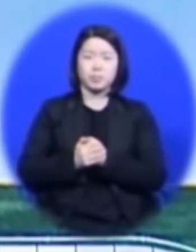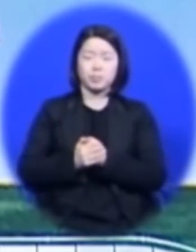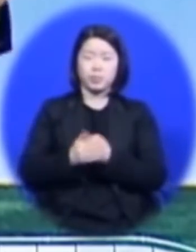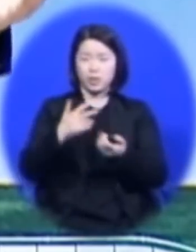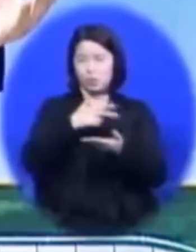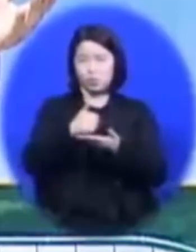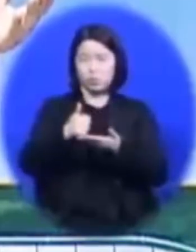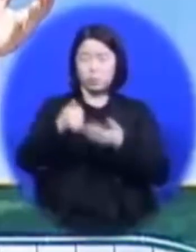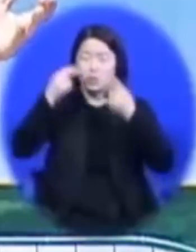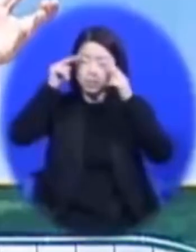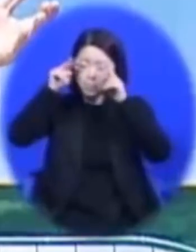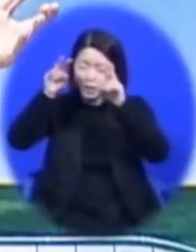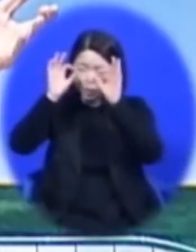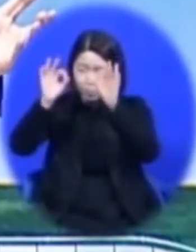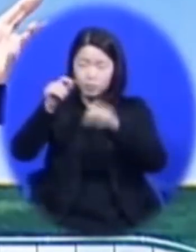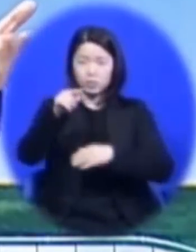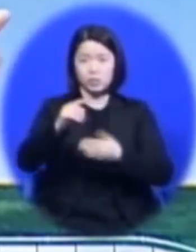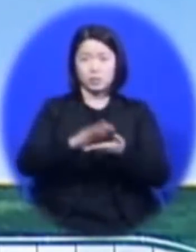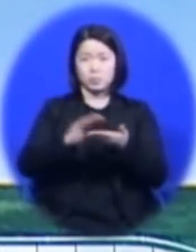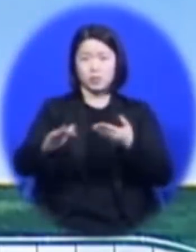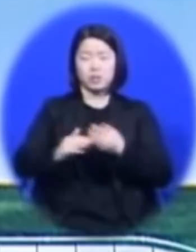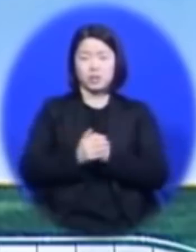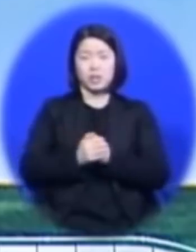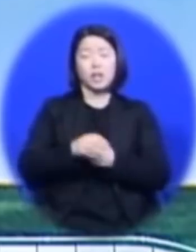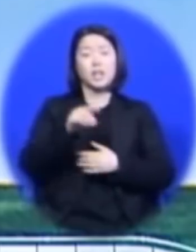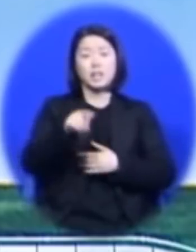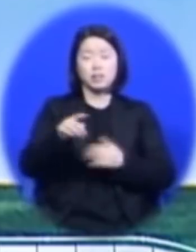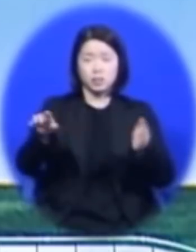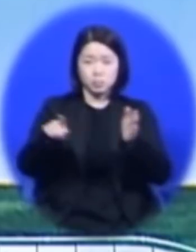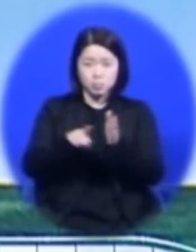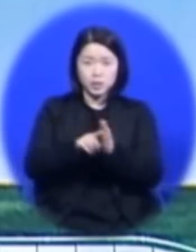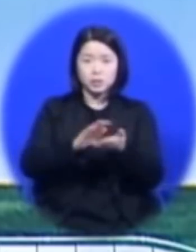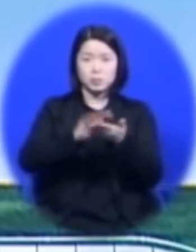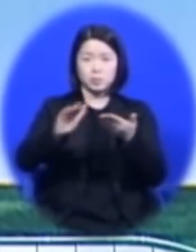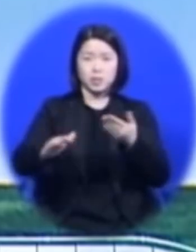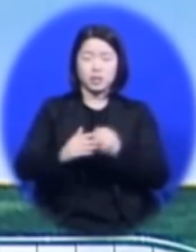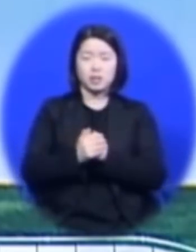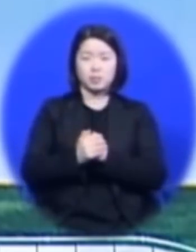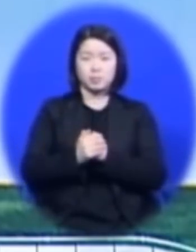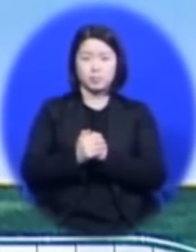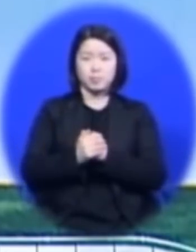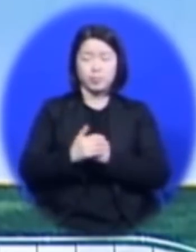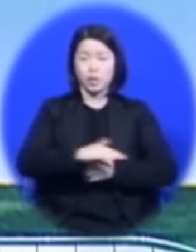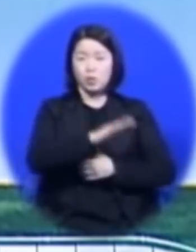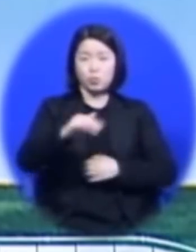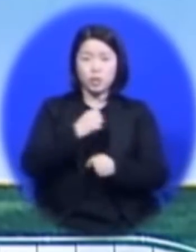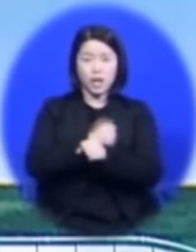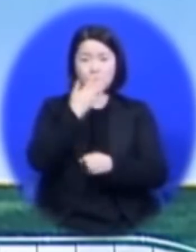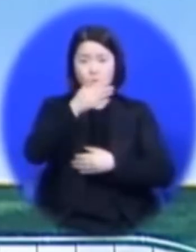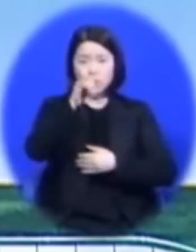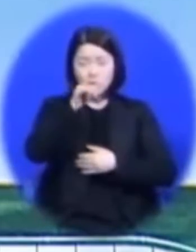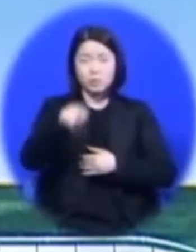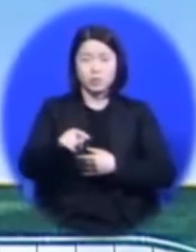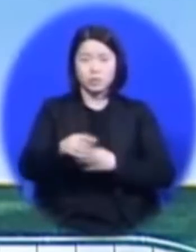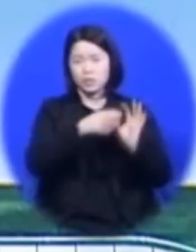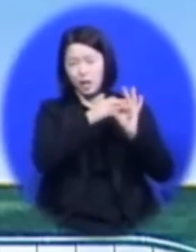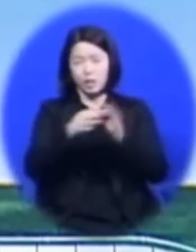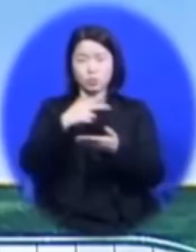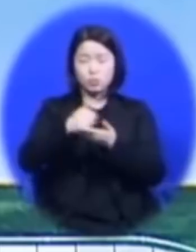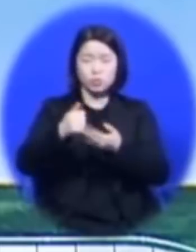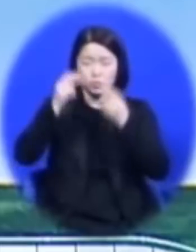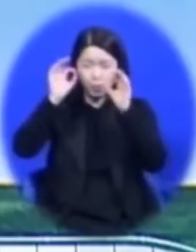주님을 바라보는 것이 이것이 믿음인 것입니다 우리가 할 수 있는 것은 계속 주님을 발